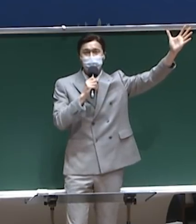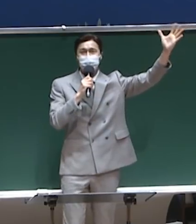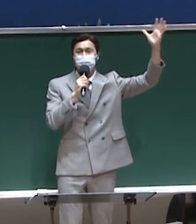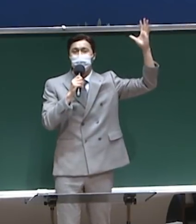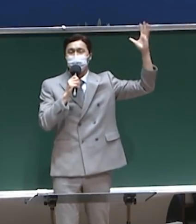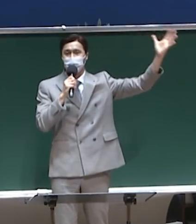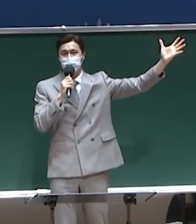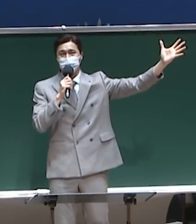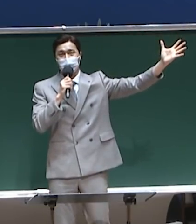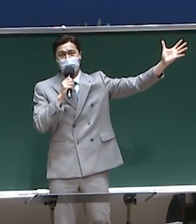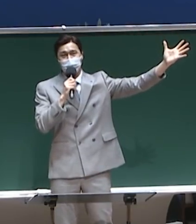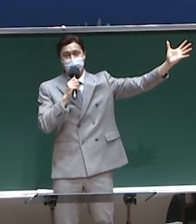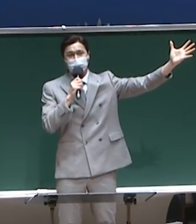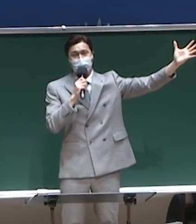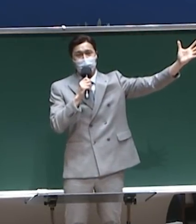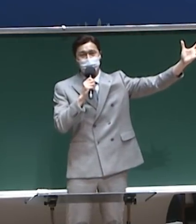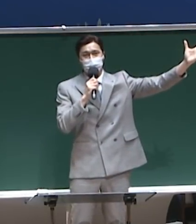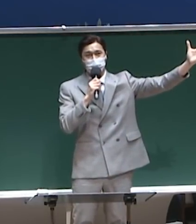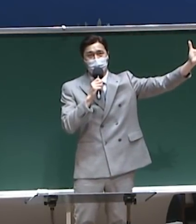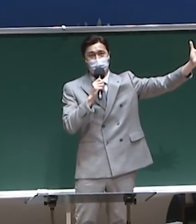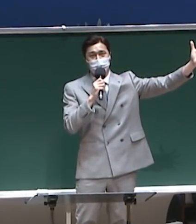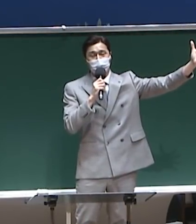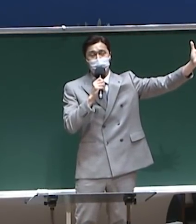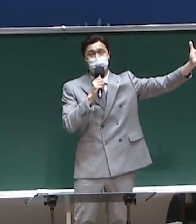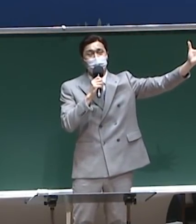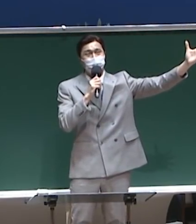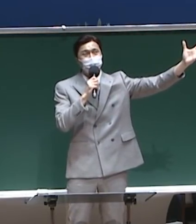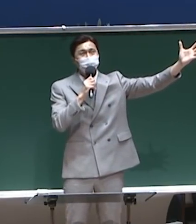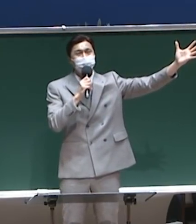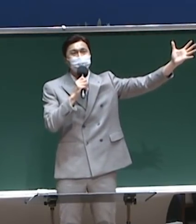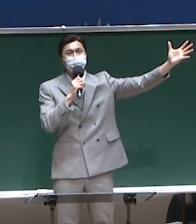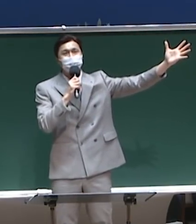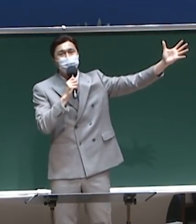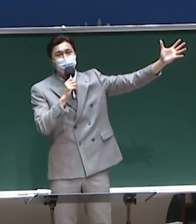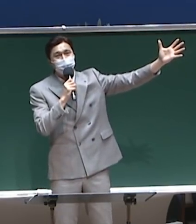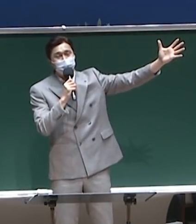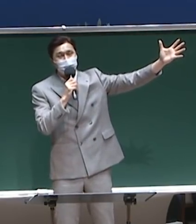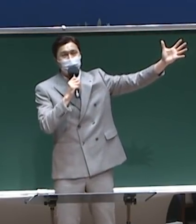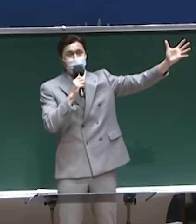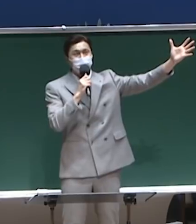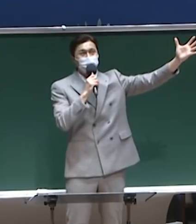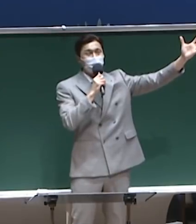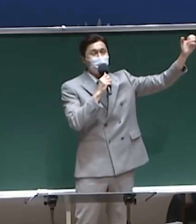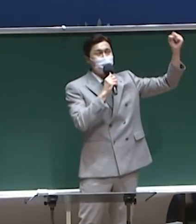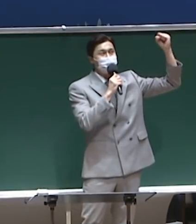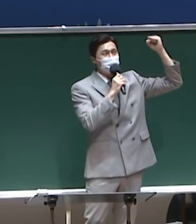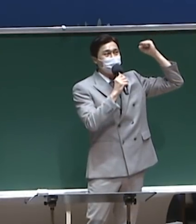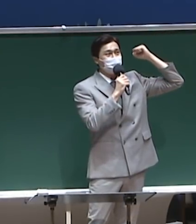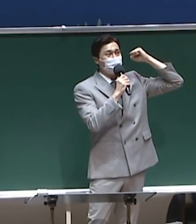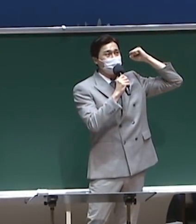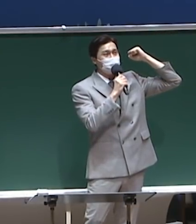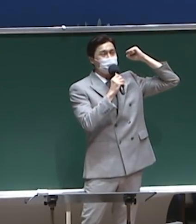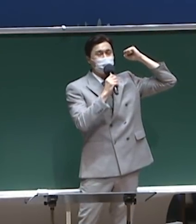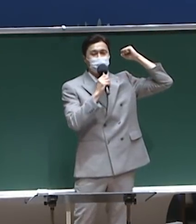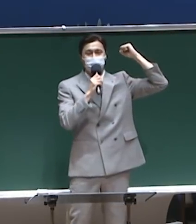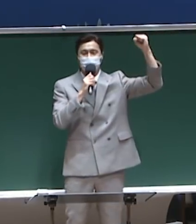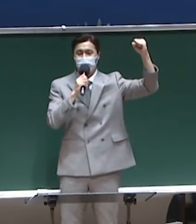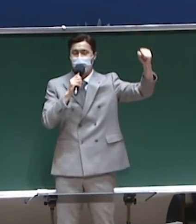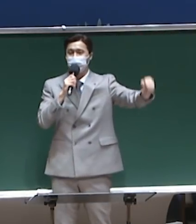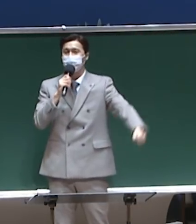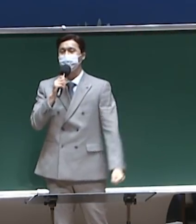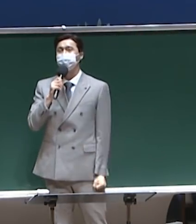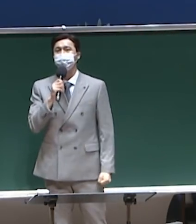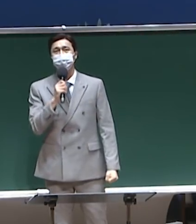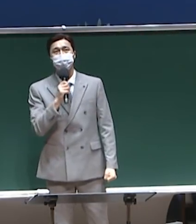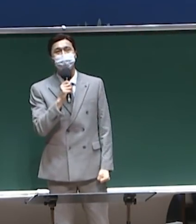문제는 그날의 답이요. 나의 외로움은 하나님 우리와 함께 하시는 임마누엘이십니다.